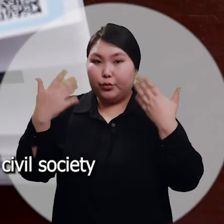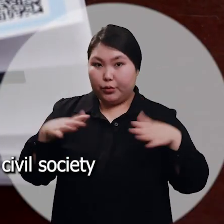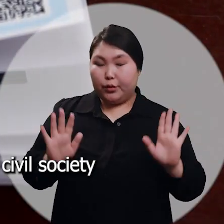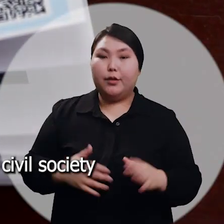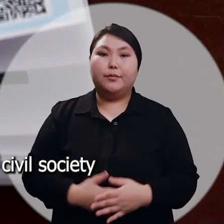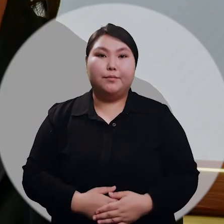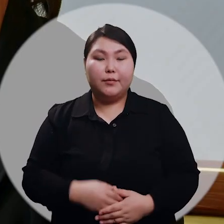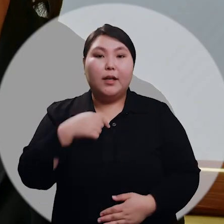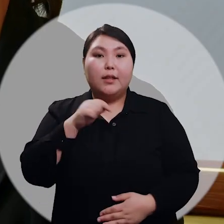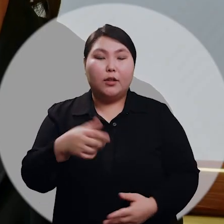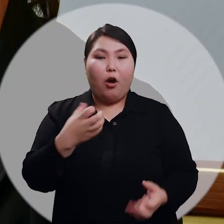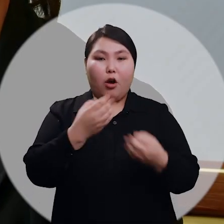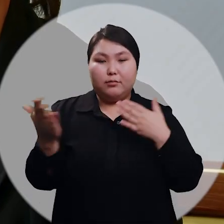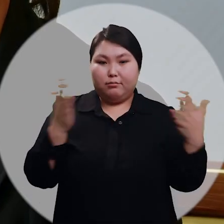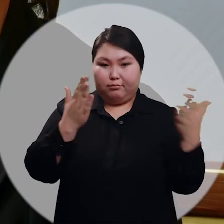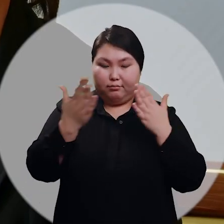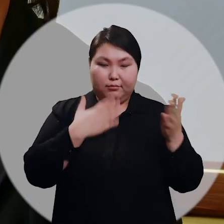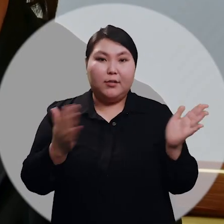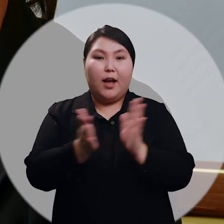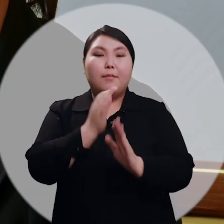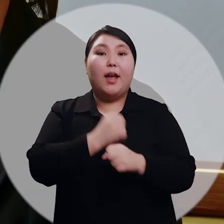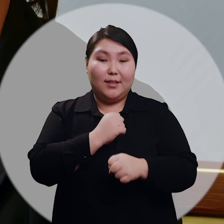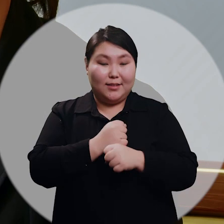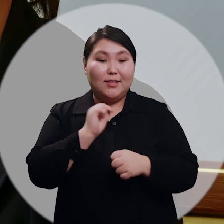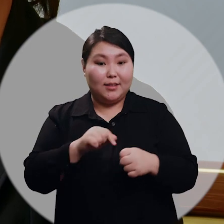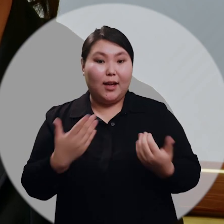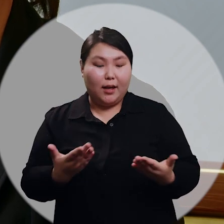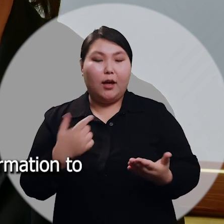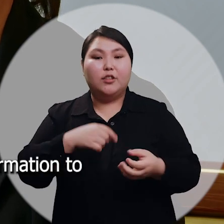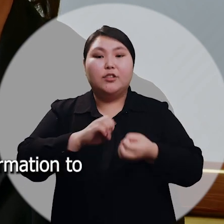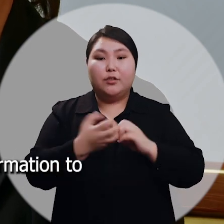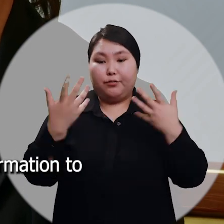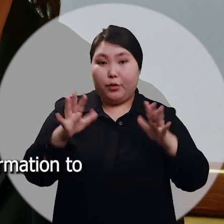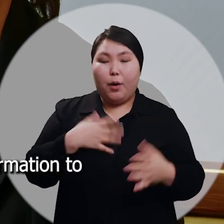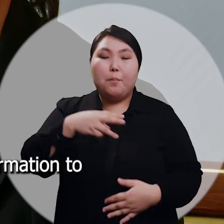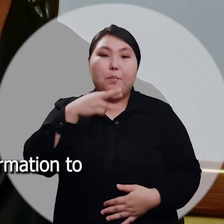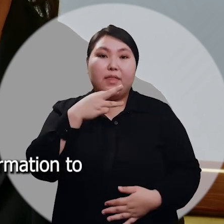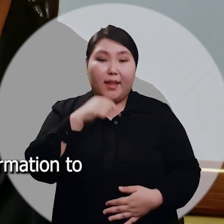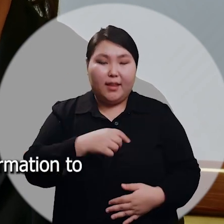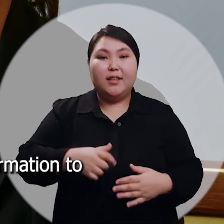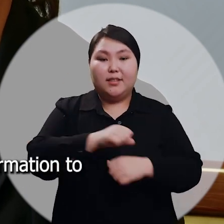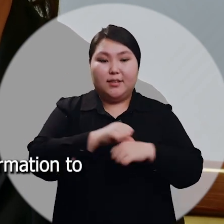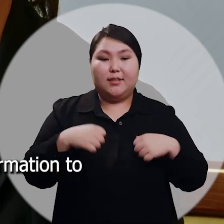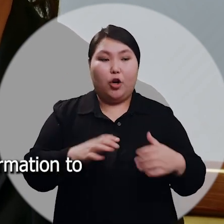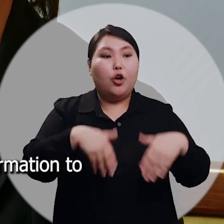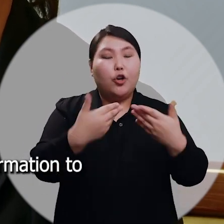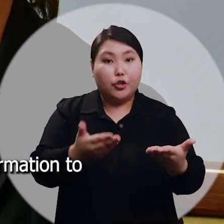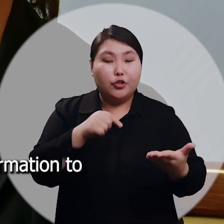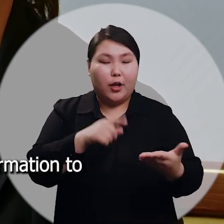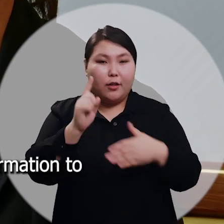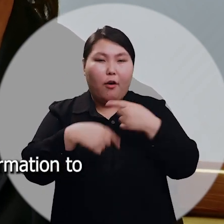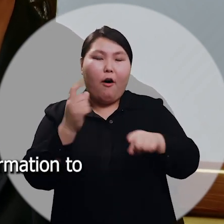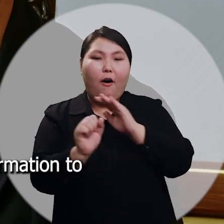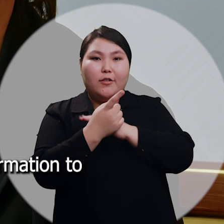ŵwbzoom. Eyn odo, oln taald eyn hamtai aizlgaa, ахийг тэсэнээр ол, мэдээлый гэрэгдээд үх талийх,